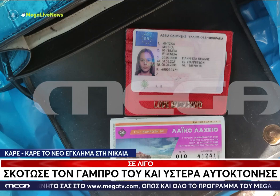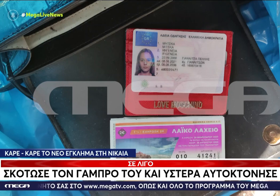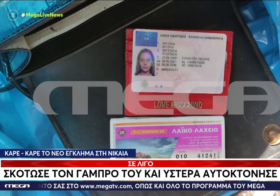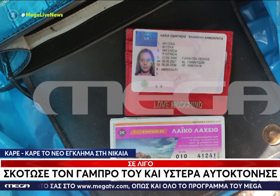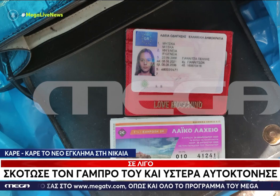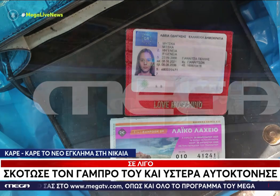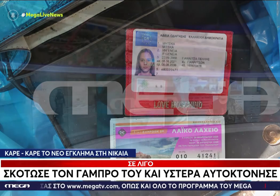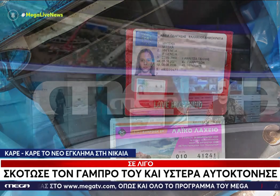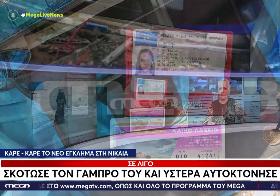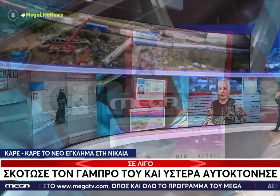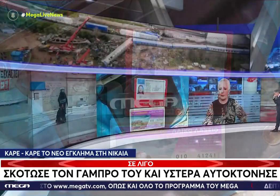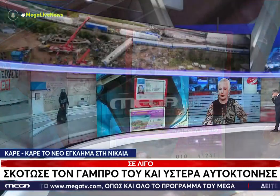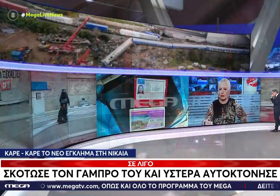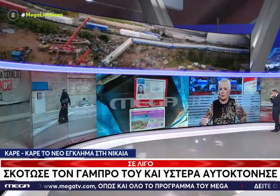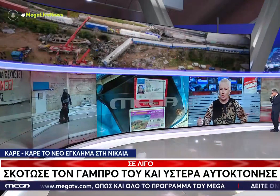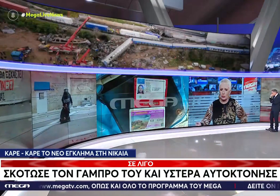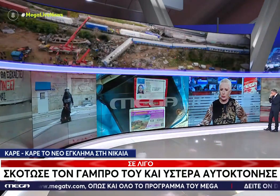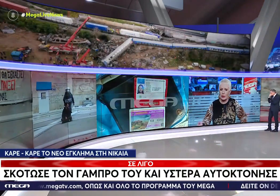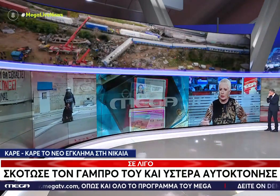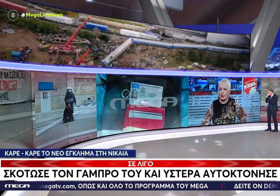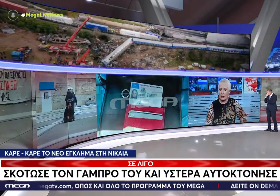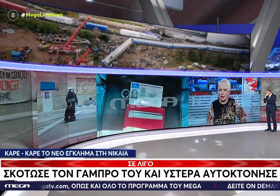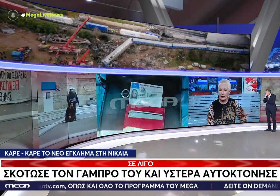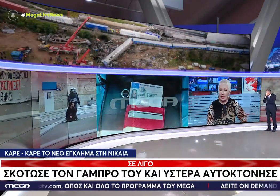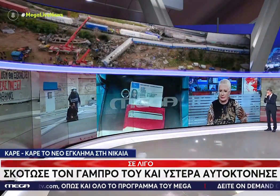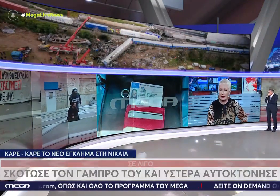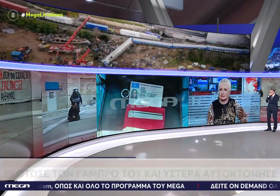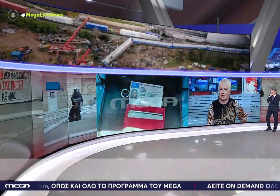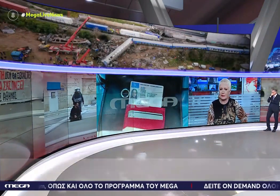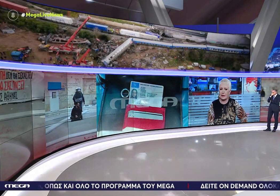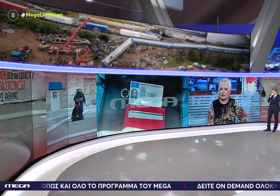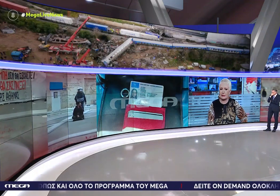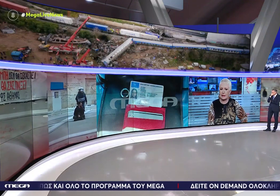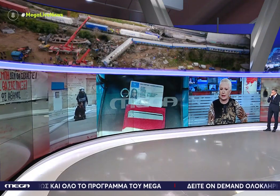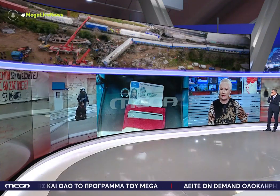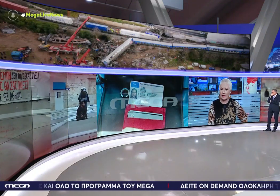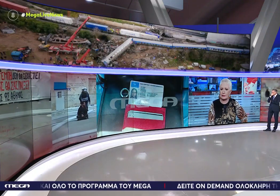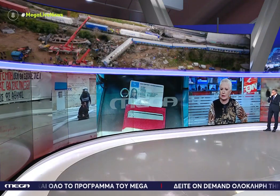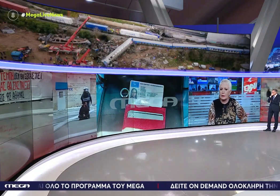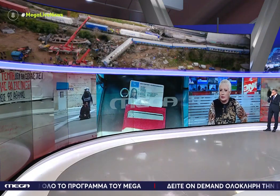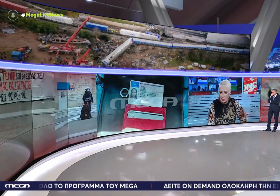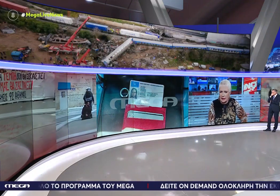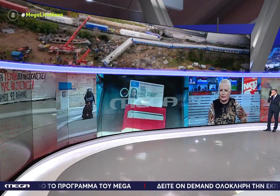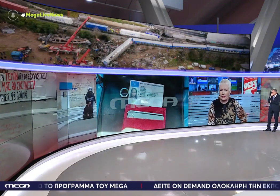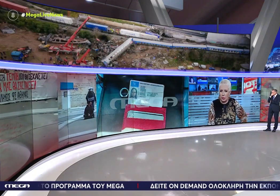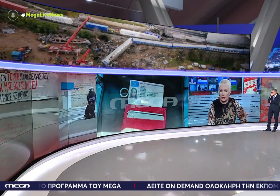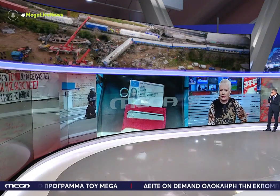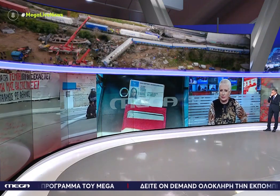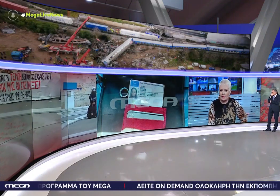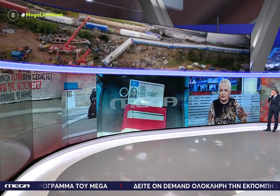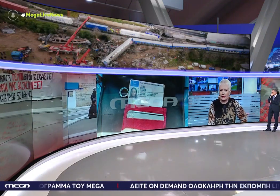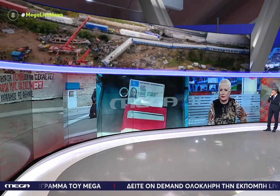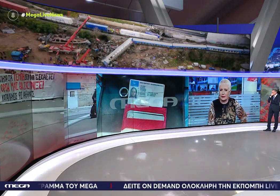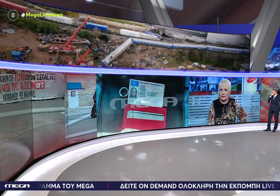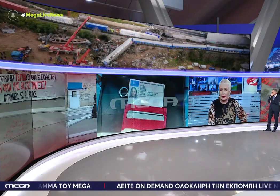μπάχαλο και δεν αναφέρομαι εδώ τώρα μόνον ε και στις ευθύνες της εταιρείας ή γιατί πολλές